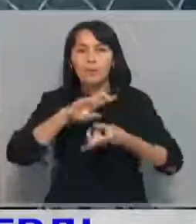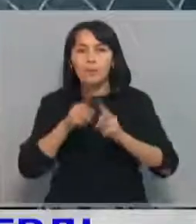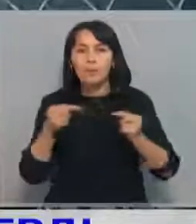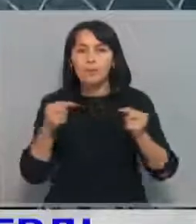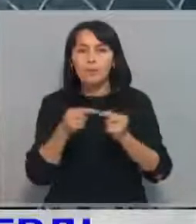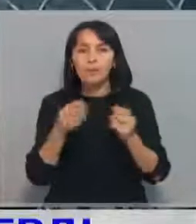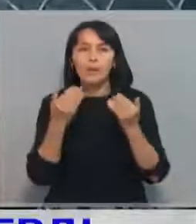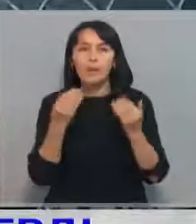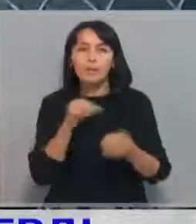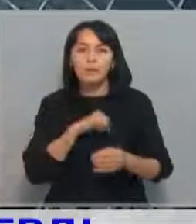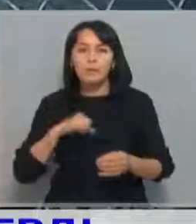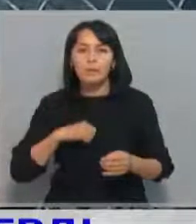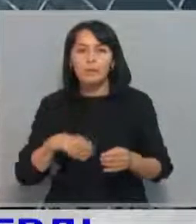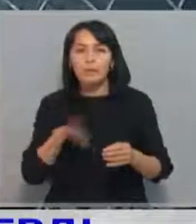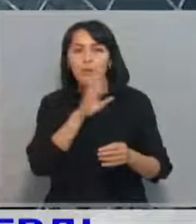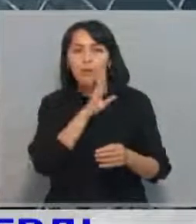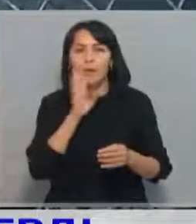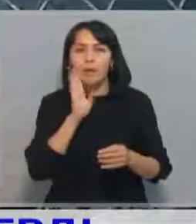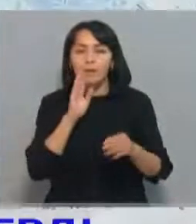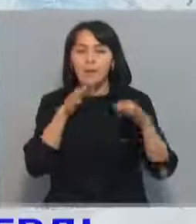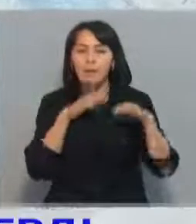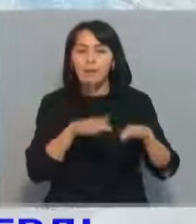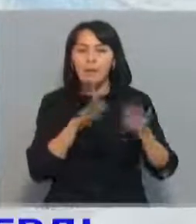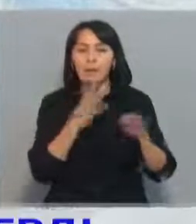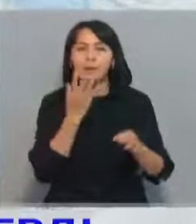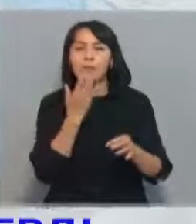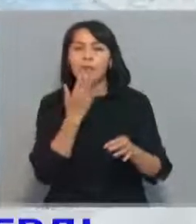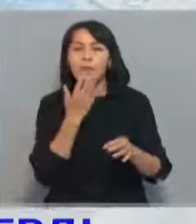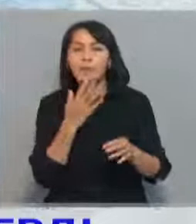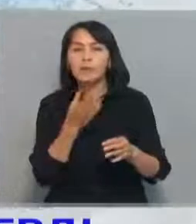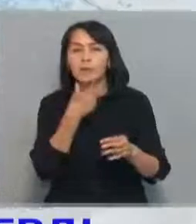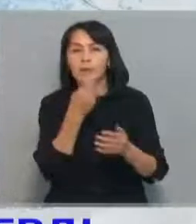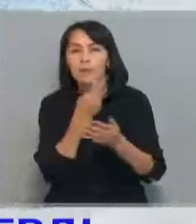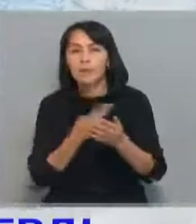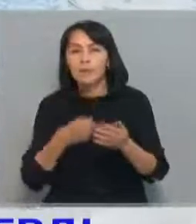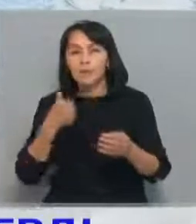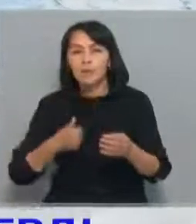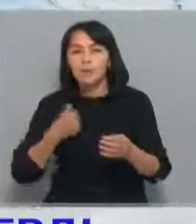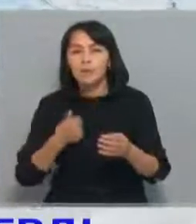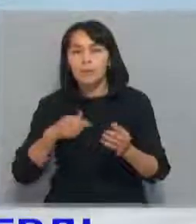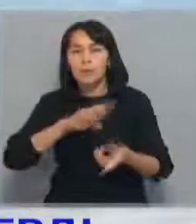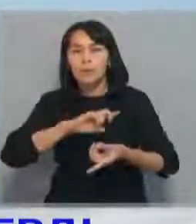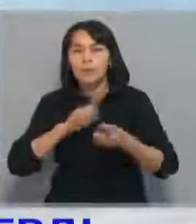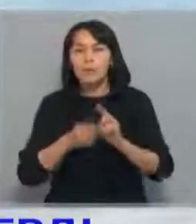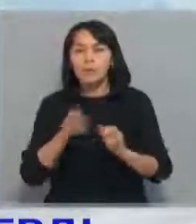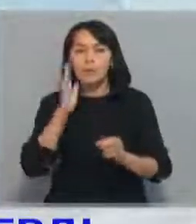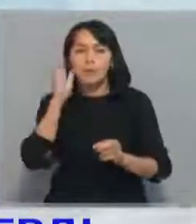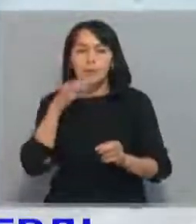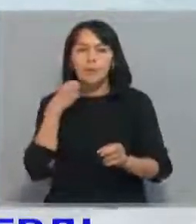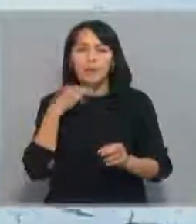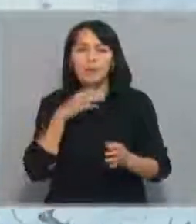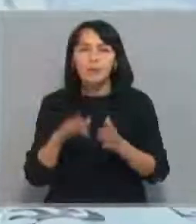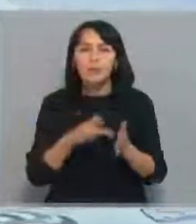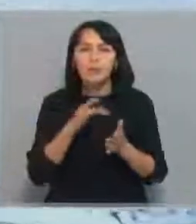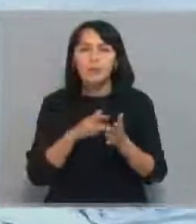отыр. Қазірдің өзінде алтын құрсақты ана тігіп жатқан ұлттық нақыштағы бұйымдар ел мақтанышына айналып үлгерген. Болашақта